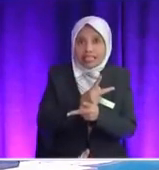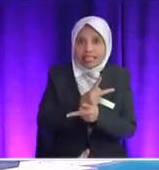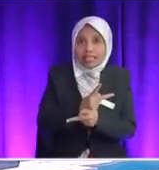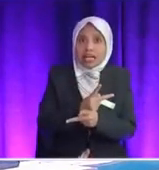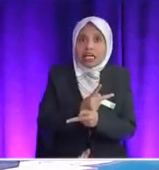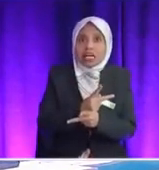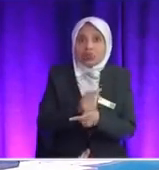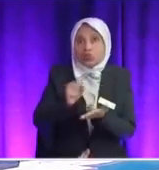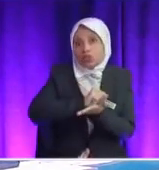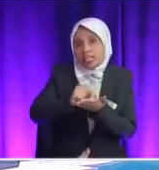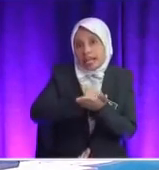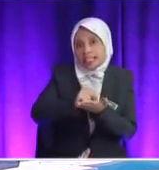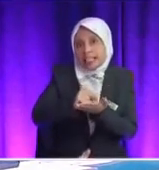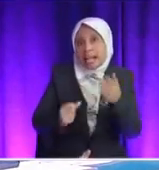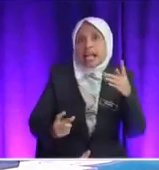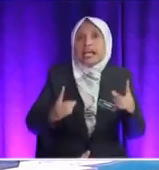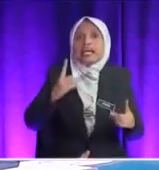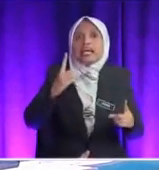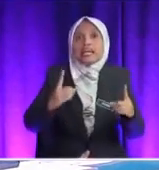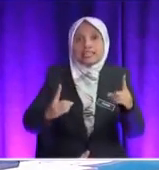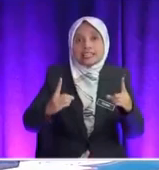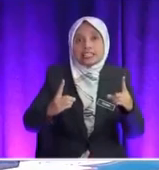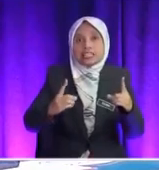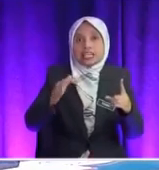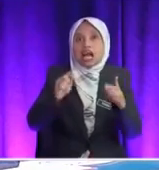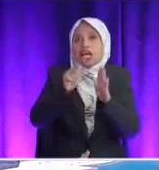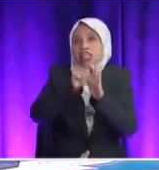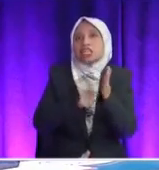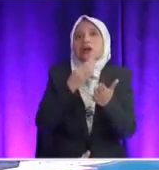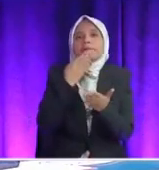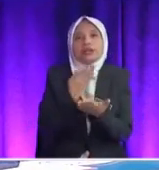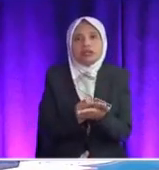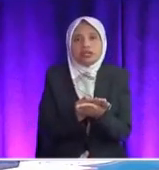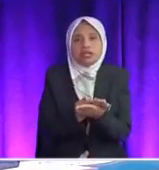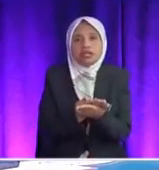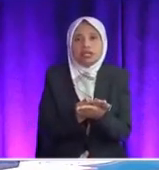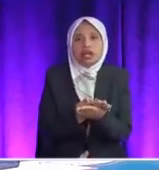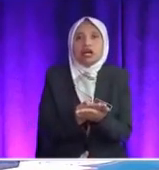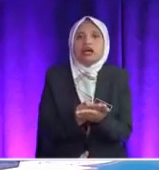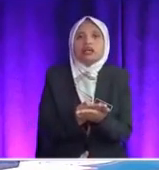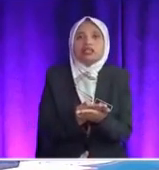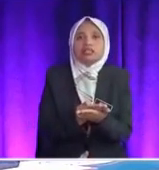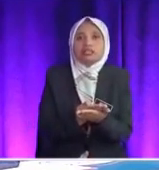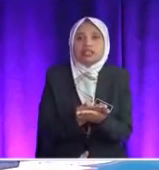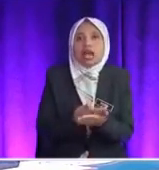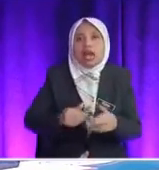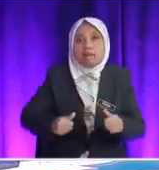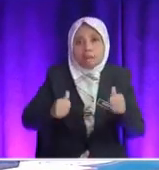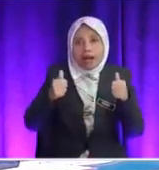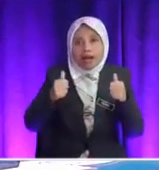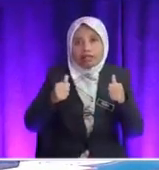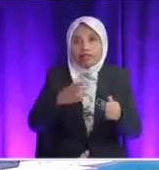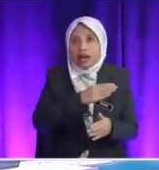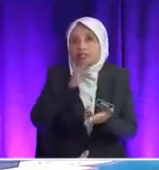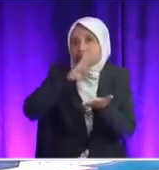kita dengan baik nah supaya service kita yang kita bagikan tuh ya mantap dan juga hebat dan juga